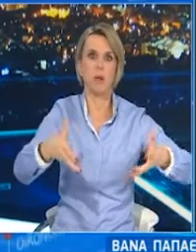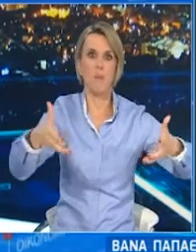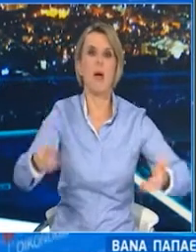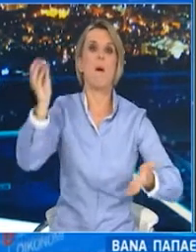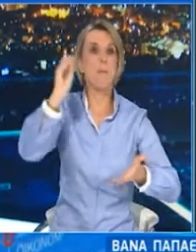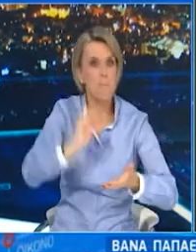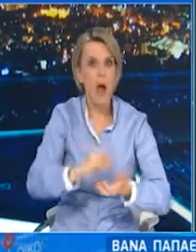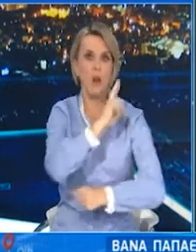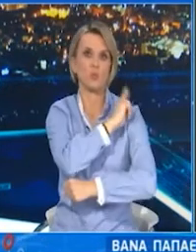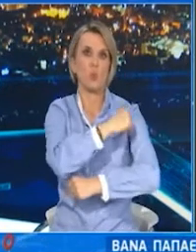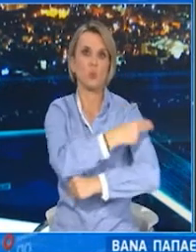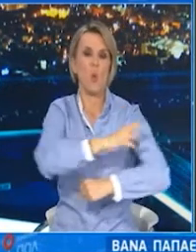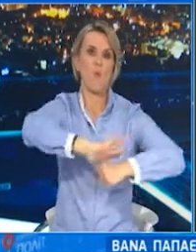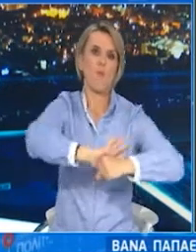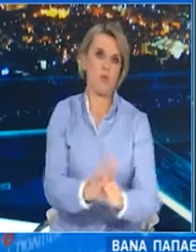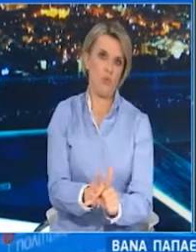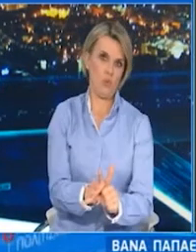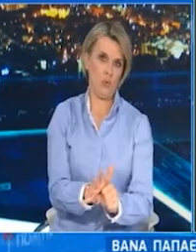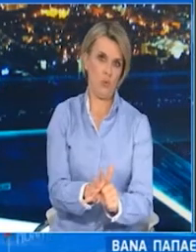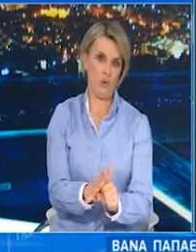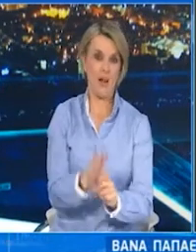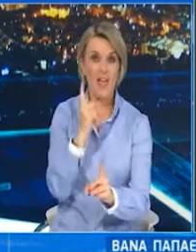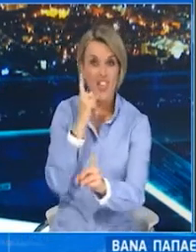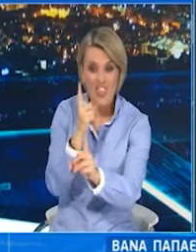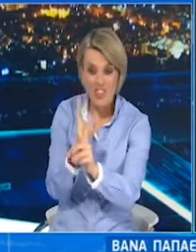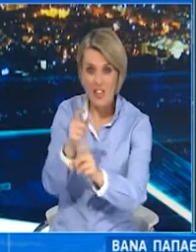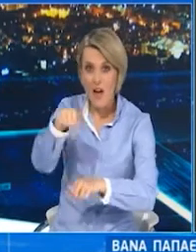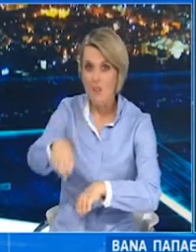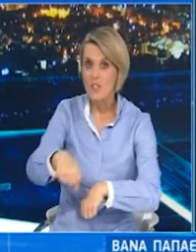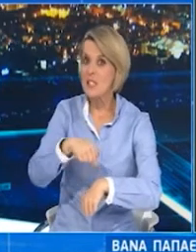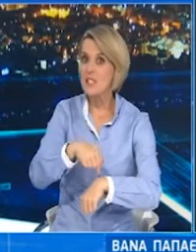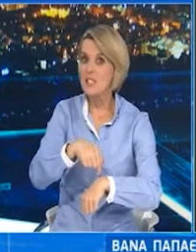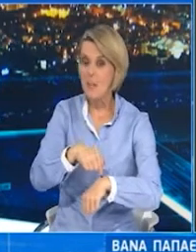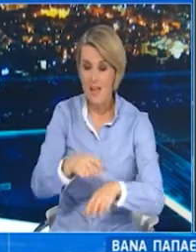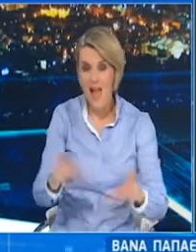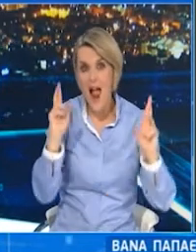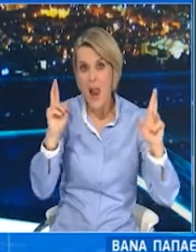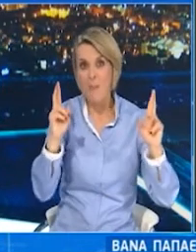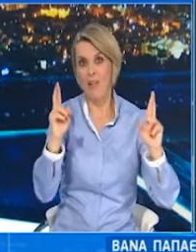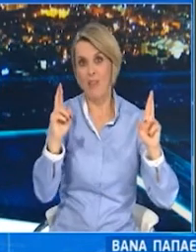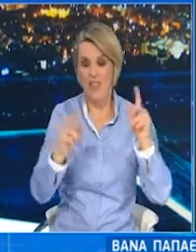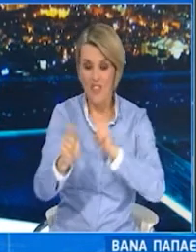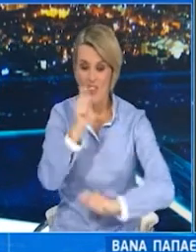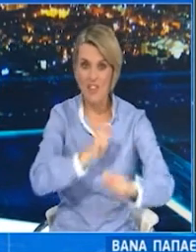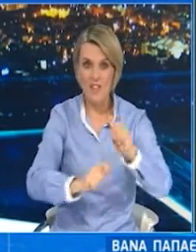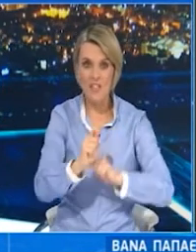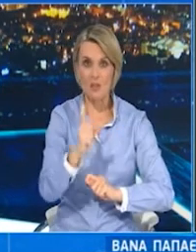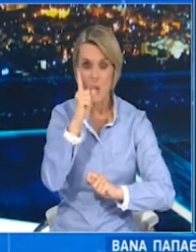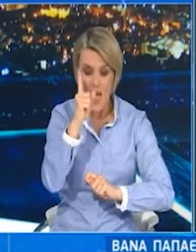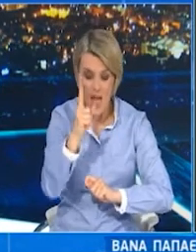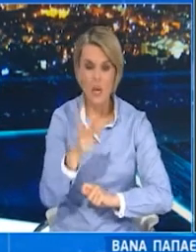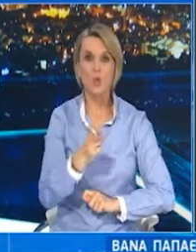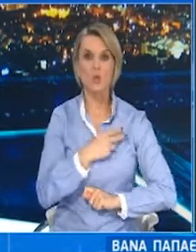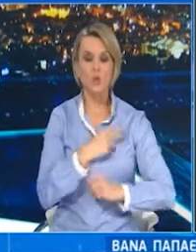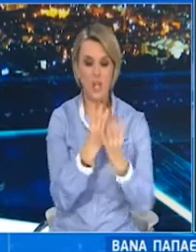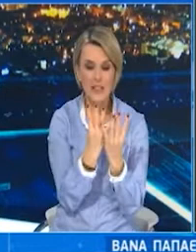και μονάδες εντατικής θεραπείας. Ειδικά τώρα που βλέπουμε ότι ήρθε η αρχή του τέλους με τον ερχομό του εμβολίου, ας μην αφήσουμε την